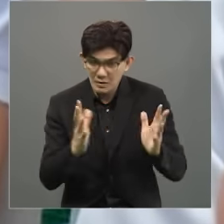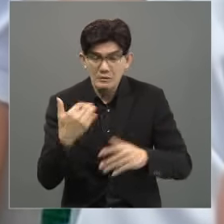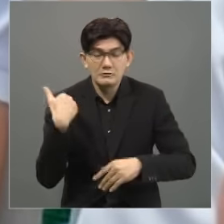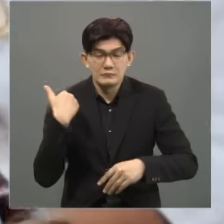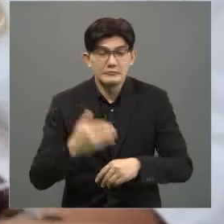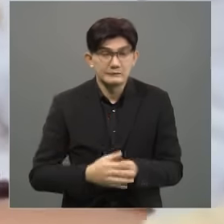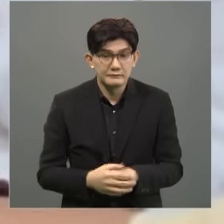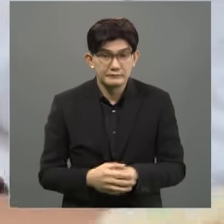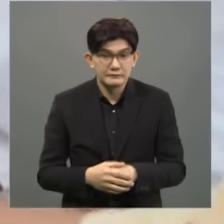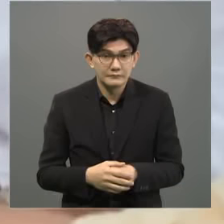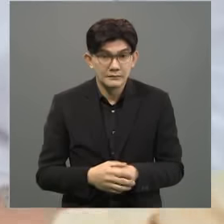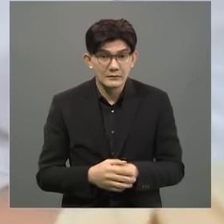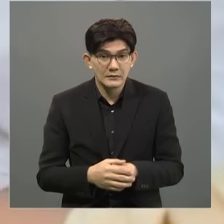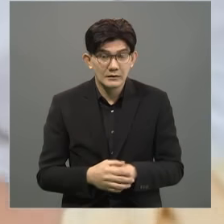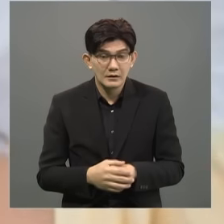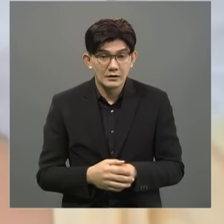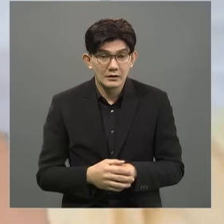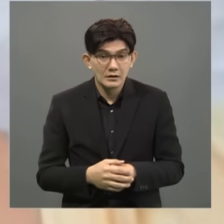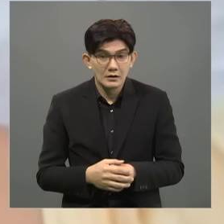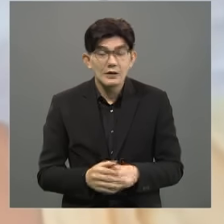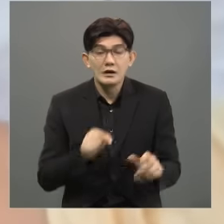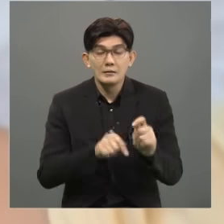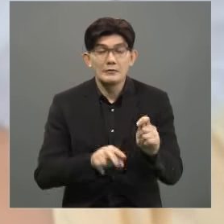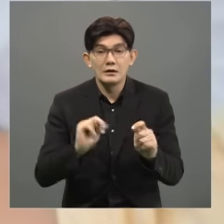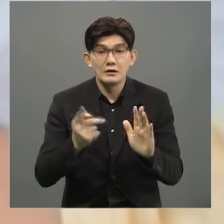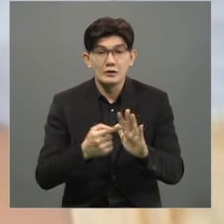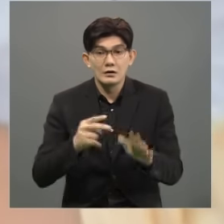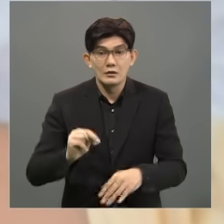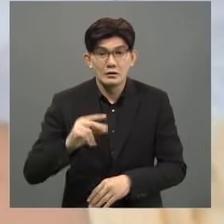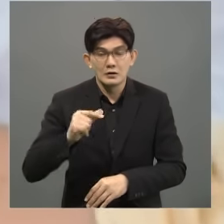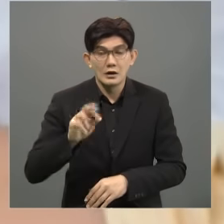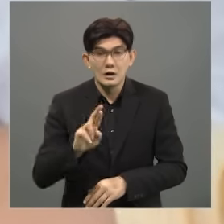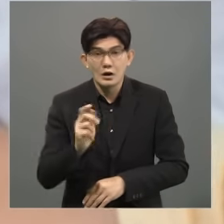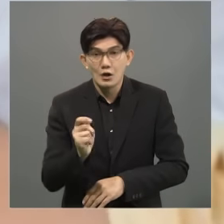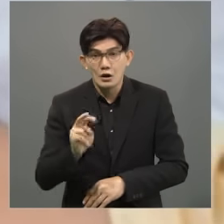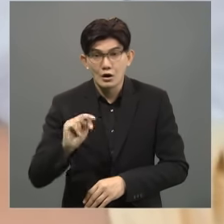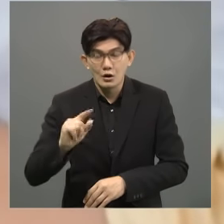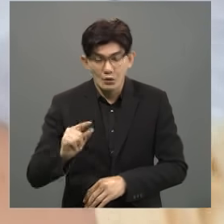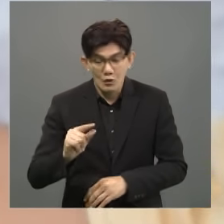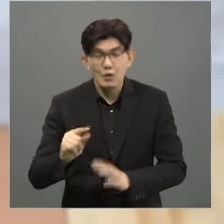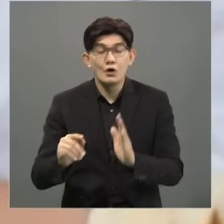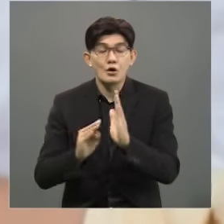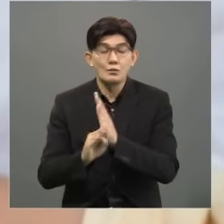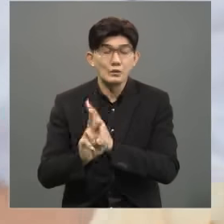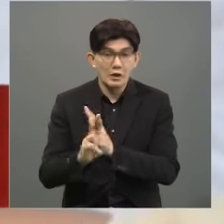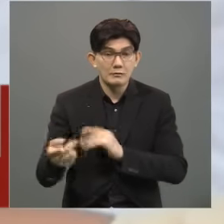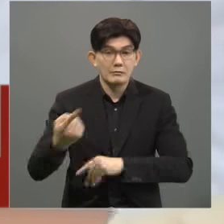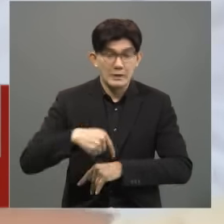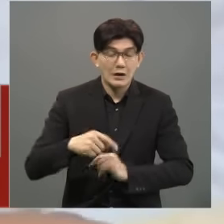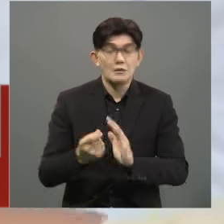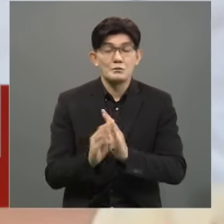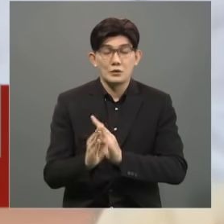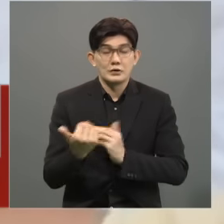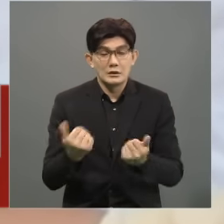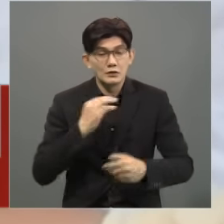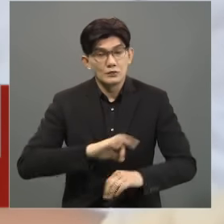มาถึง ครับมาจากที่ไหนครับผมอ ำเภอนางรองค่ะ จังหวัดบุรีรัมย์ จังหวัดบุรีรัมย์ค่ะ ครับผมรู้สึกไงที่เราจะ